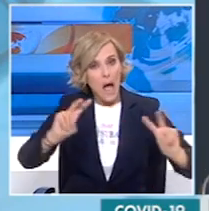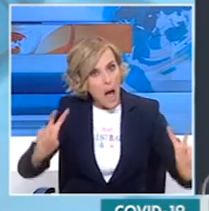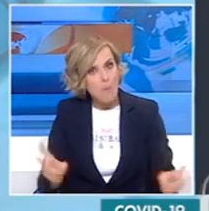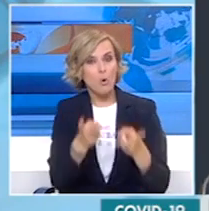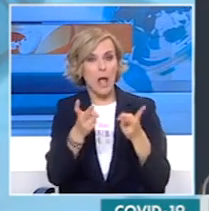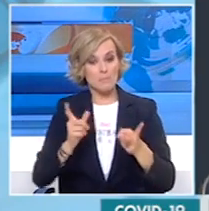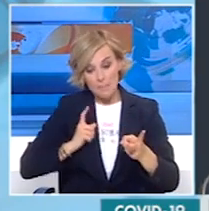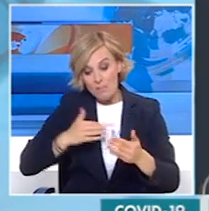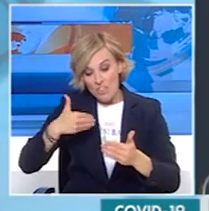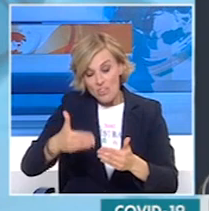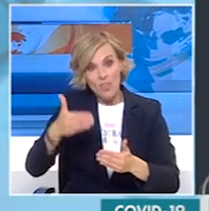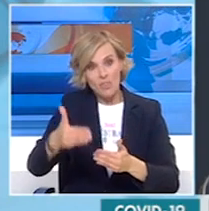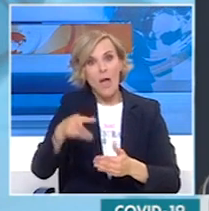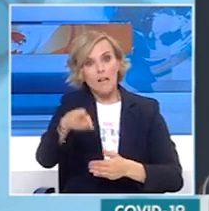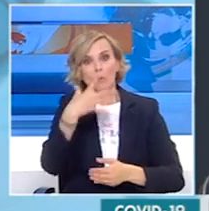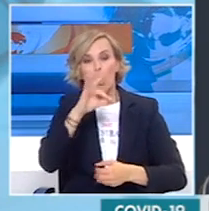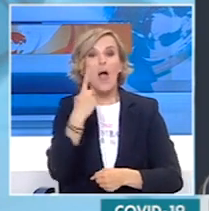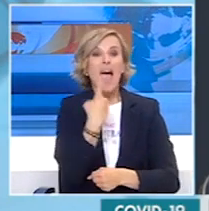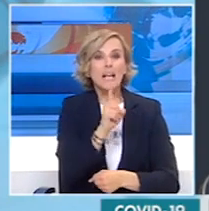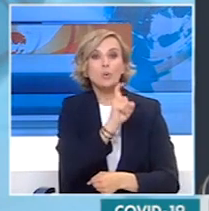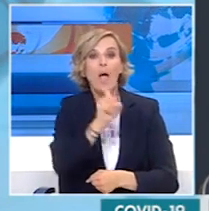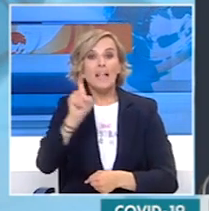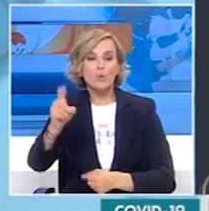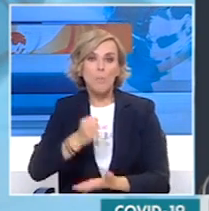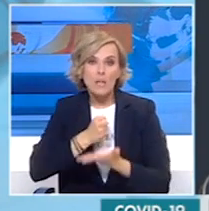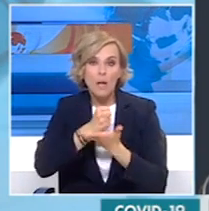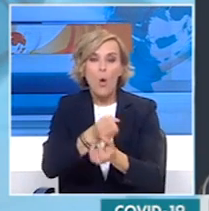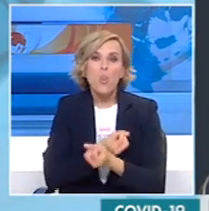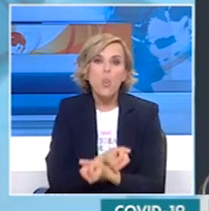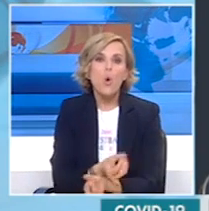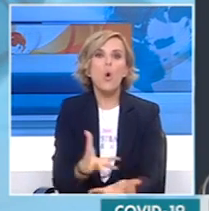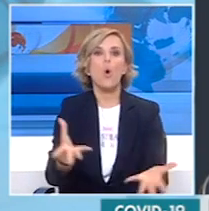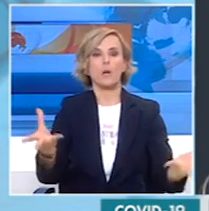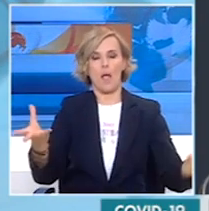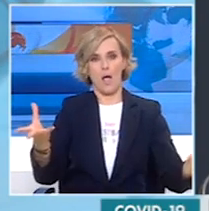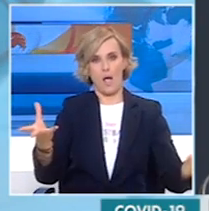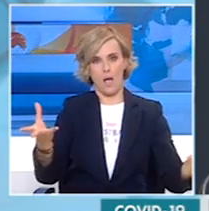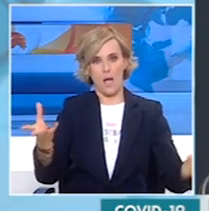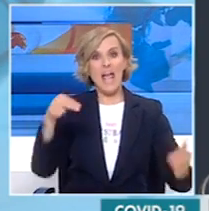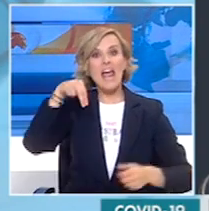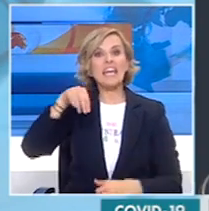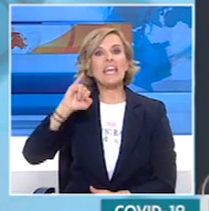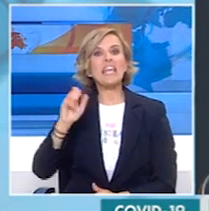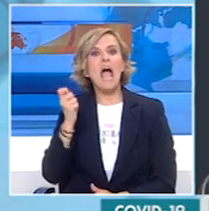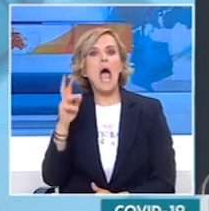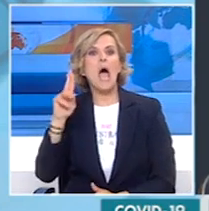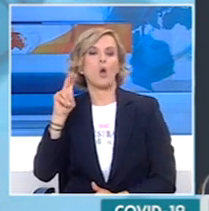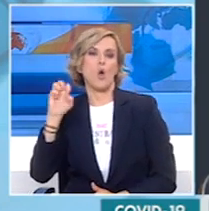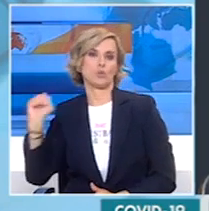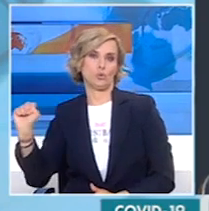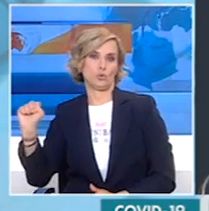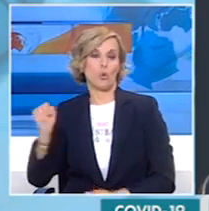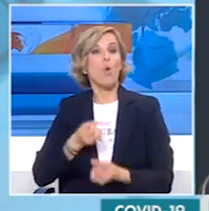εμβολίου. Στόχος της δράσης είναι η αντιμετώπιση των συνεπειών που έχει επιφέρει και θα επιφέρει η πανδημία, όπως η